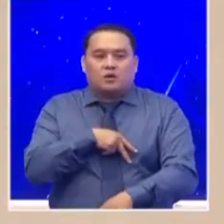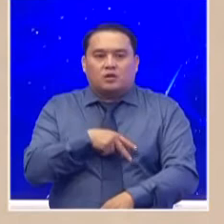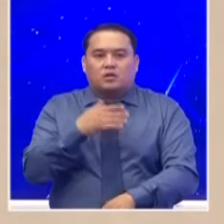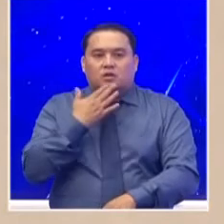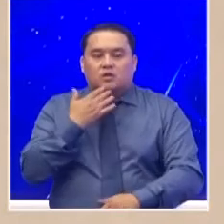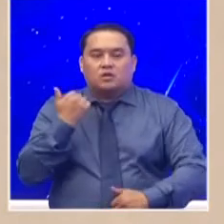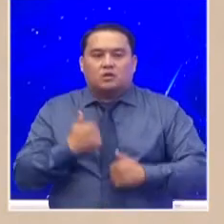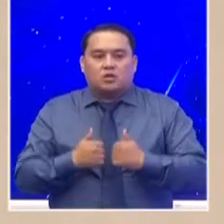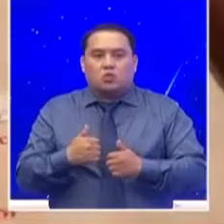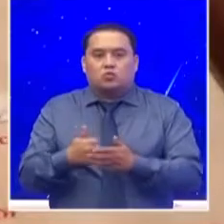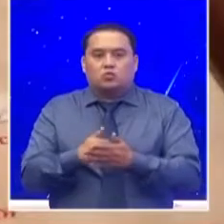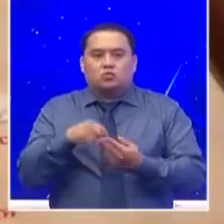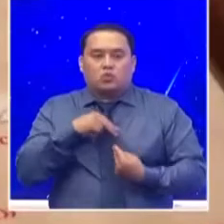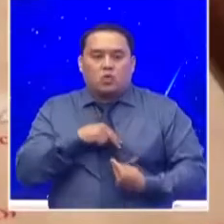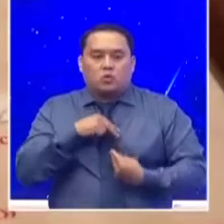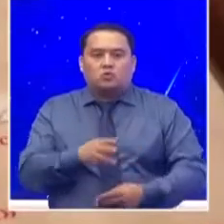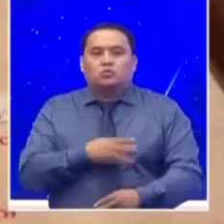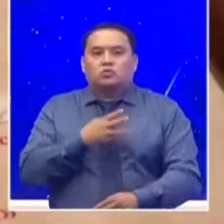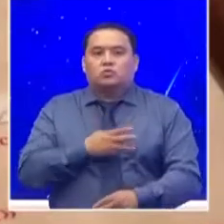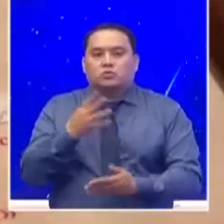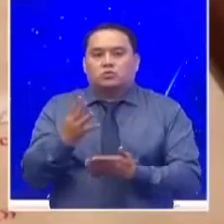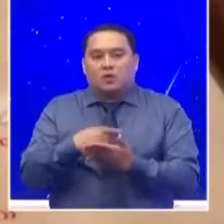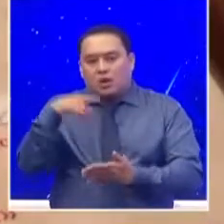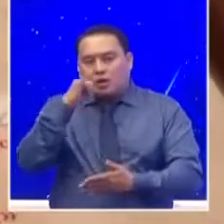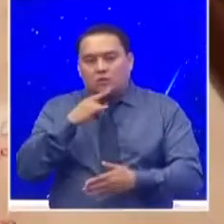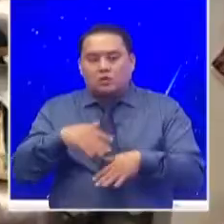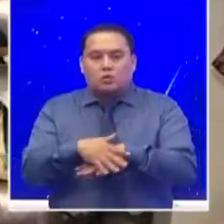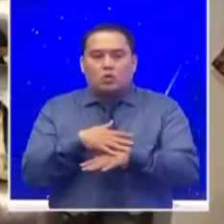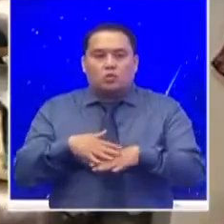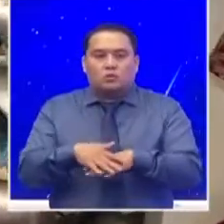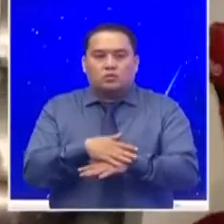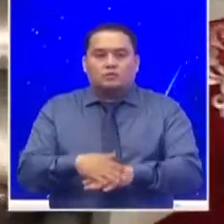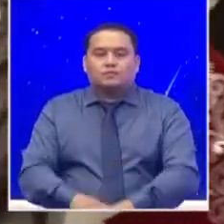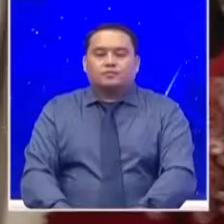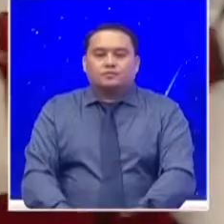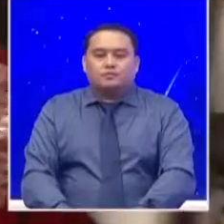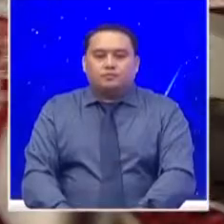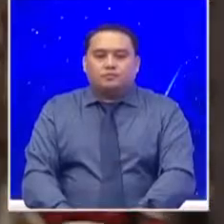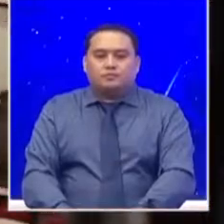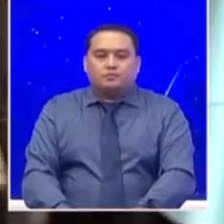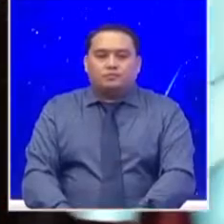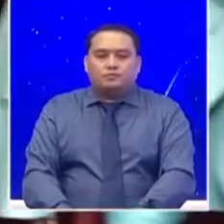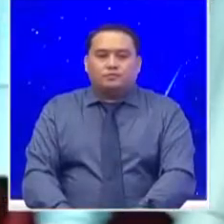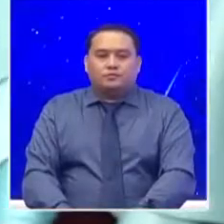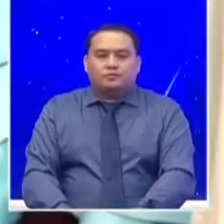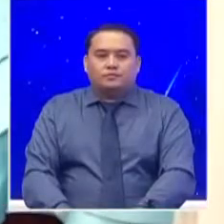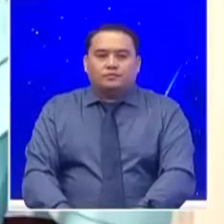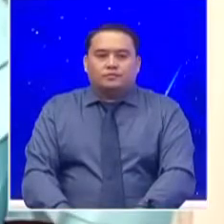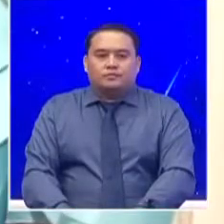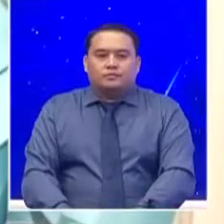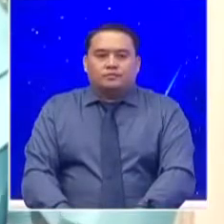нации», полученная за усердный труд и желание сохранить казахское народное ремесло. Надежда Белова, Габит Кабдрахман, телеканал